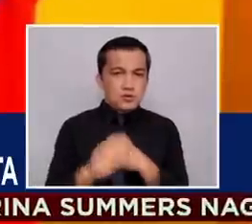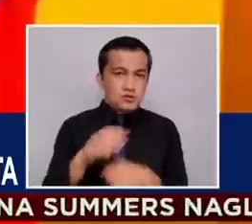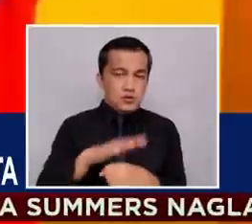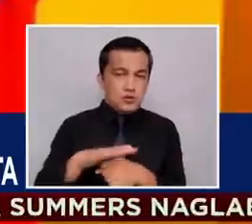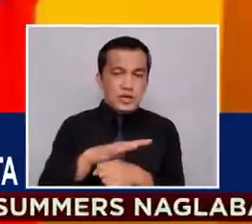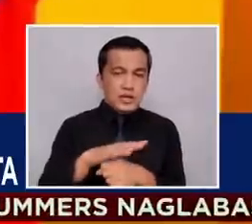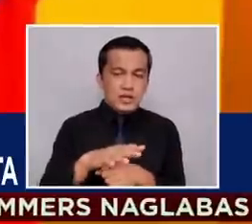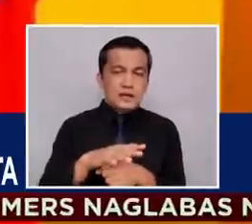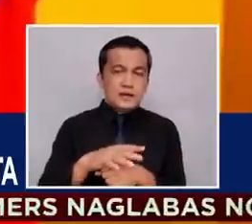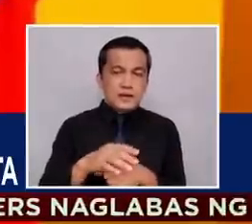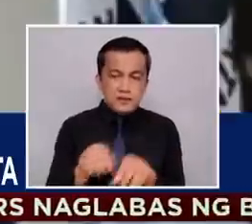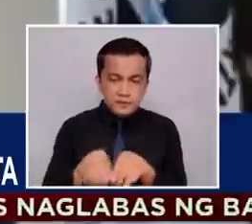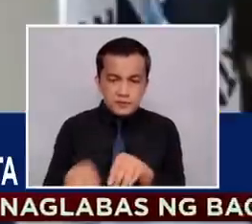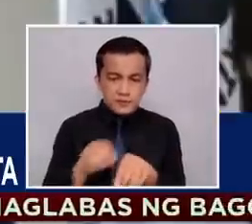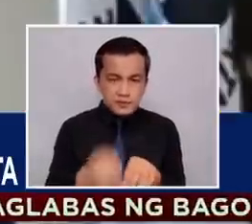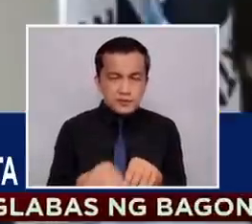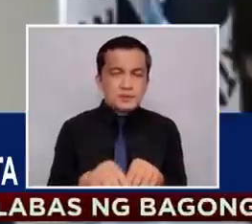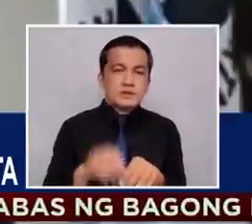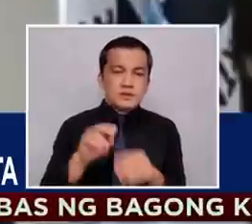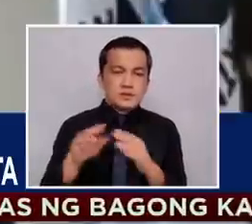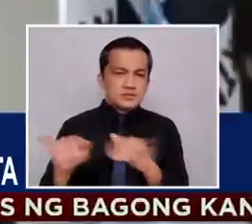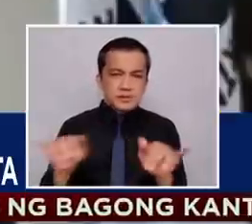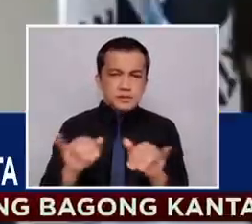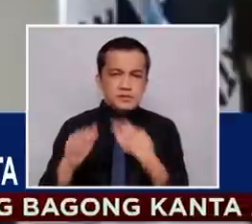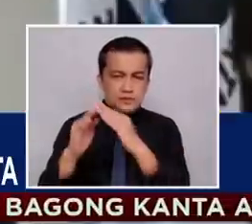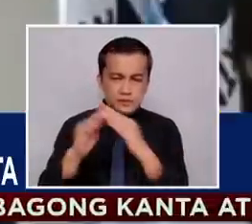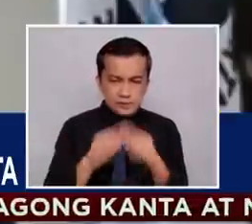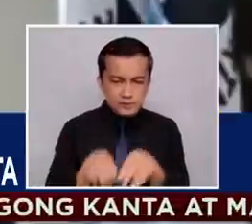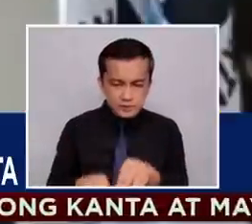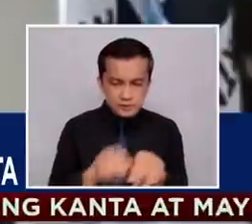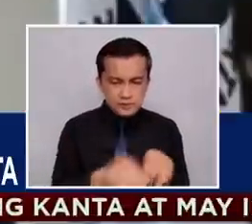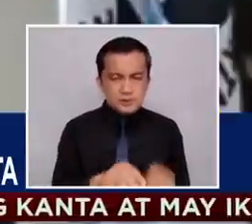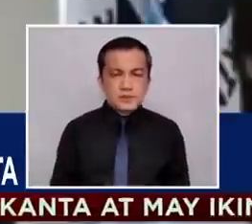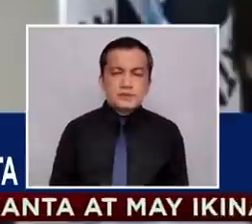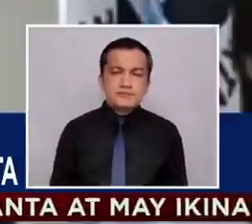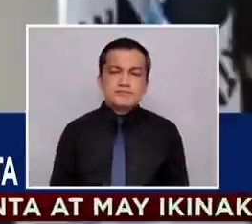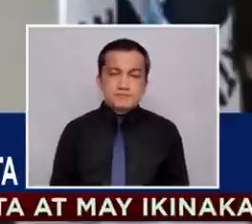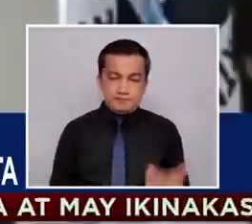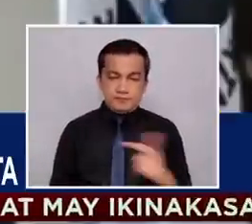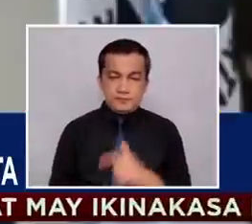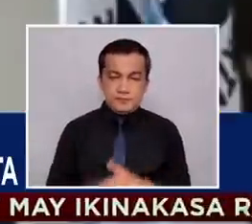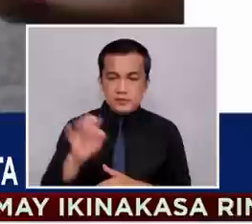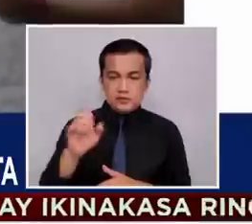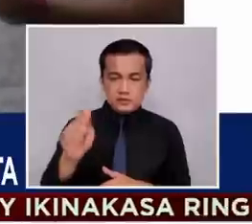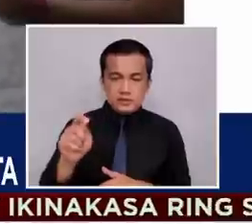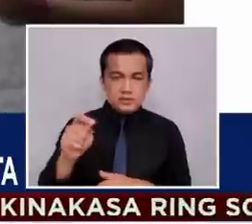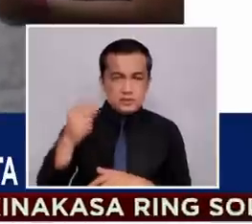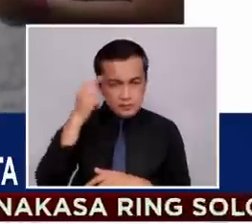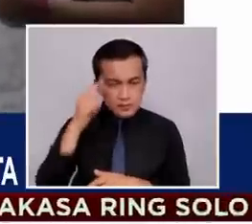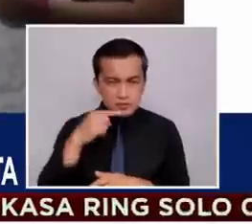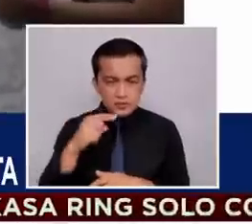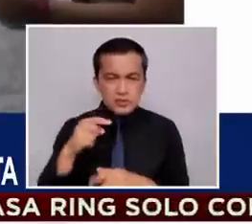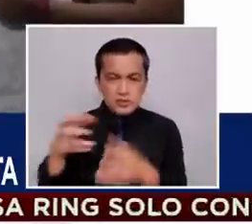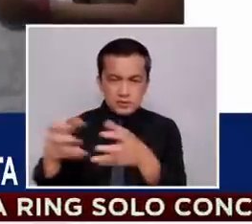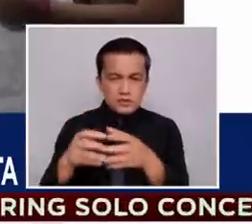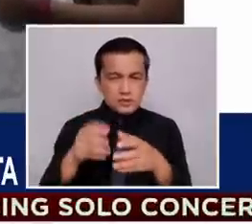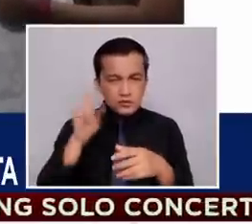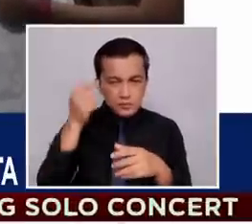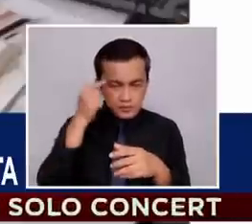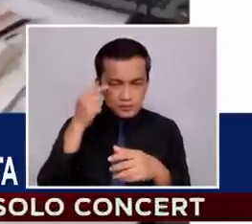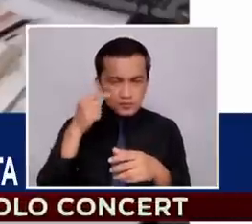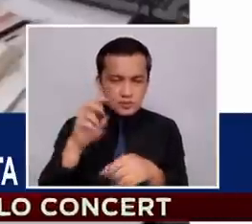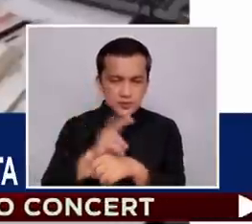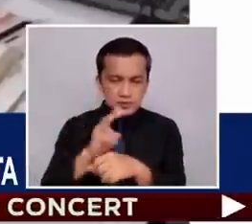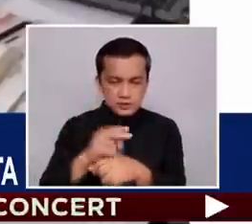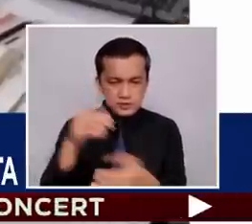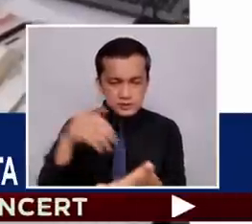promotion of urban agriculture. Umaasa ang DOST na gagamitin ng pamahalaan at mga grupo ang pag-aaral para